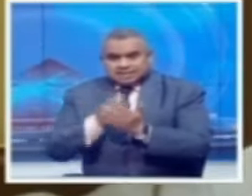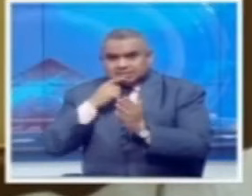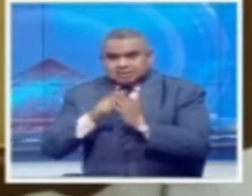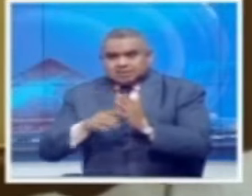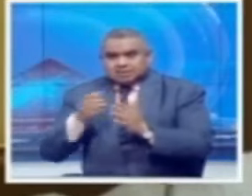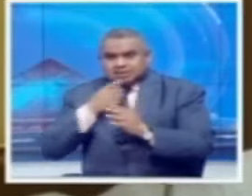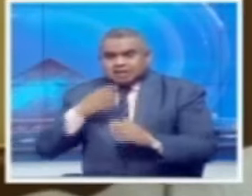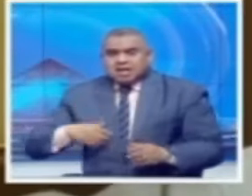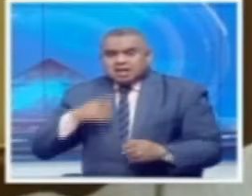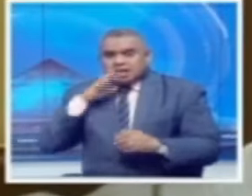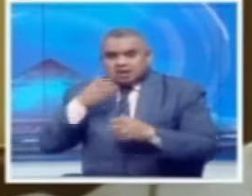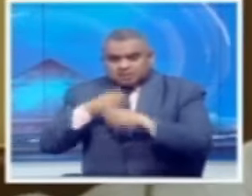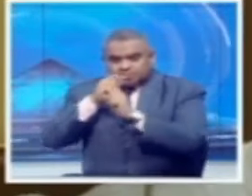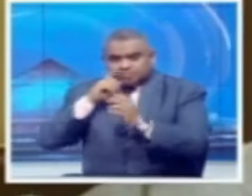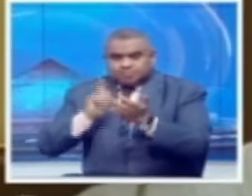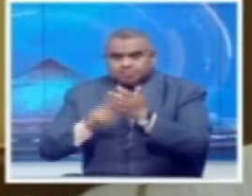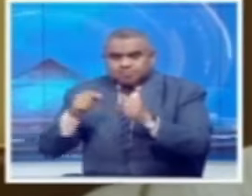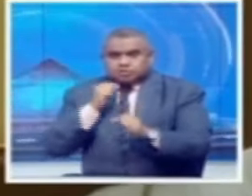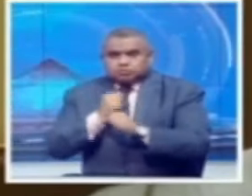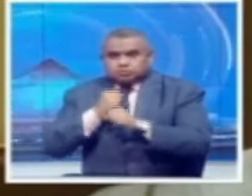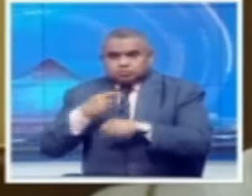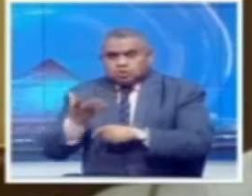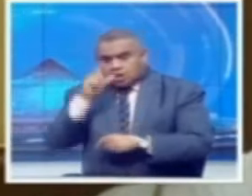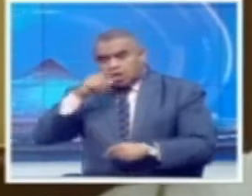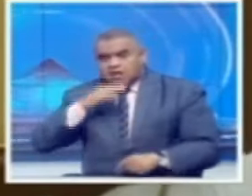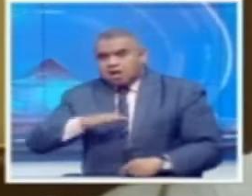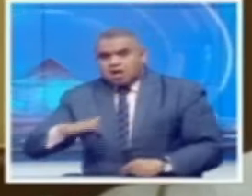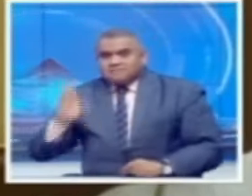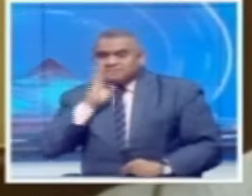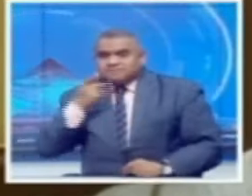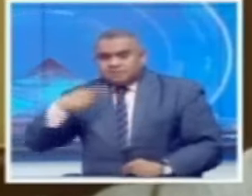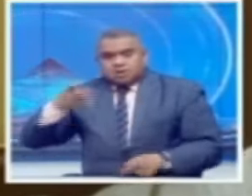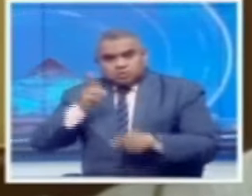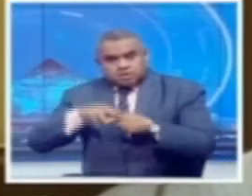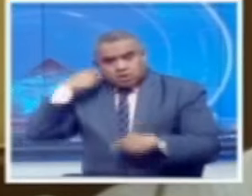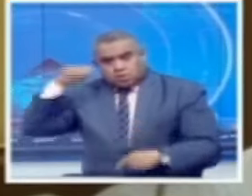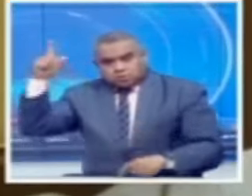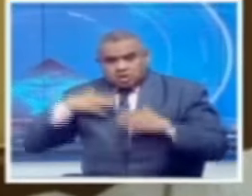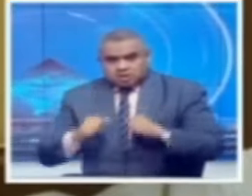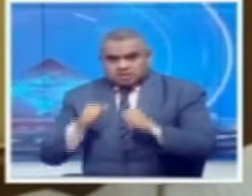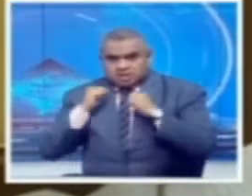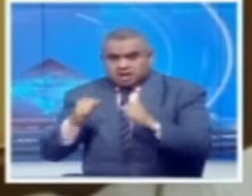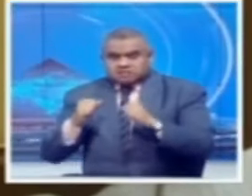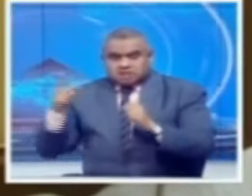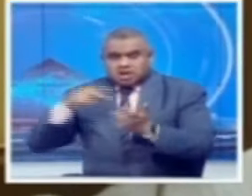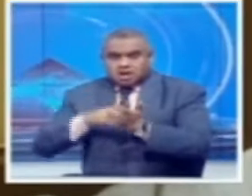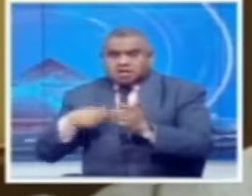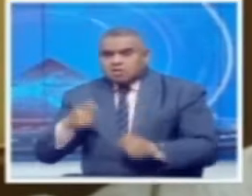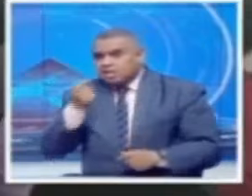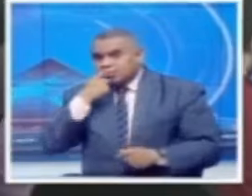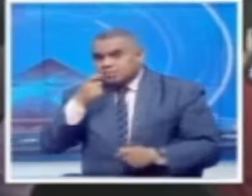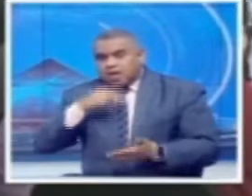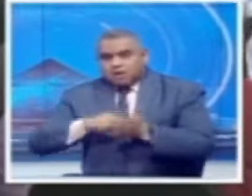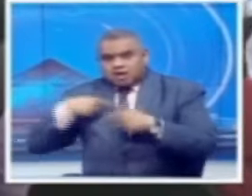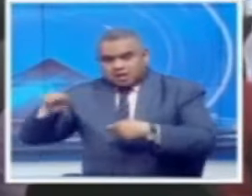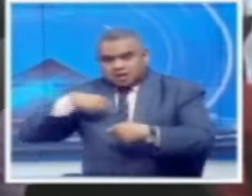العلاج البيولوجي، والعلاج البيولوجي بيستخدم حاليا للاطفال، والحقيقه بنشكر وزاره الصحه لانها قدرت انها تبقى توفره كعلاج للاطفال.